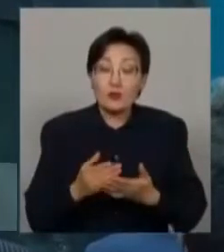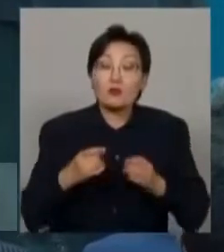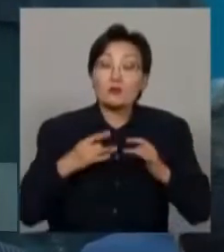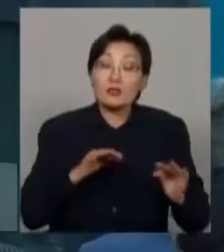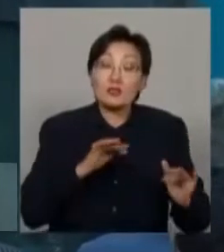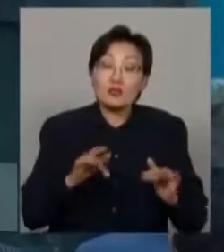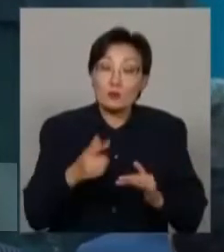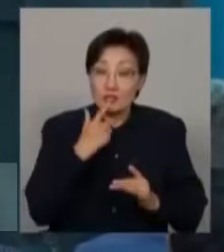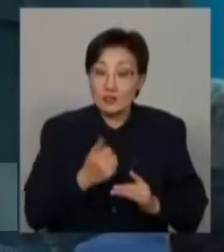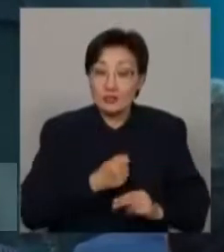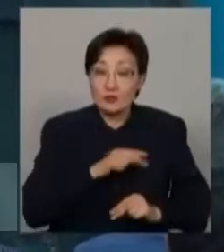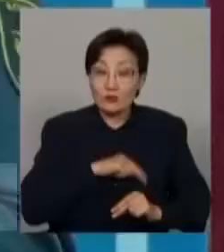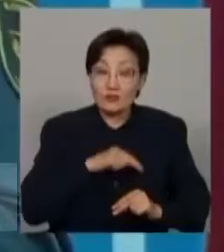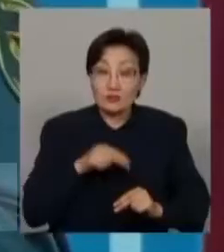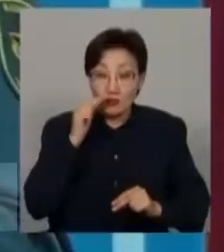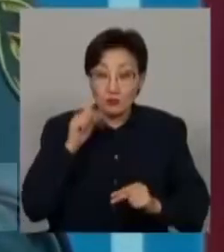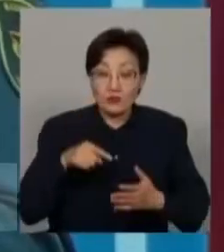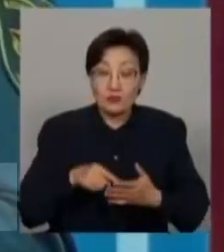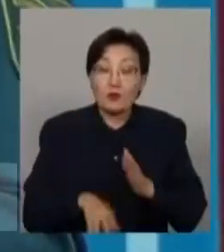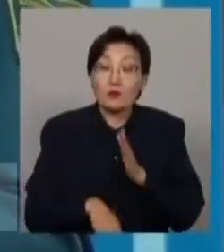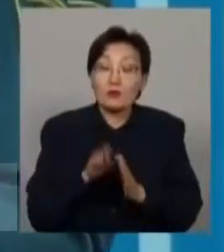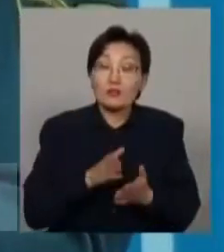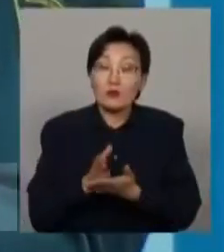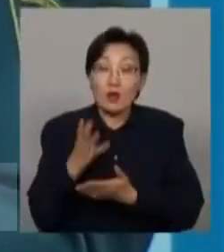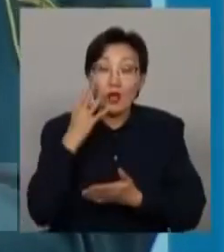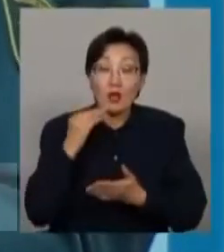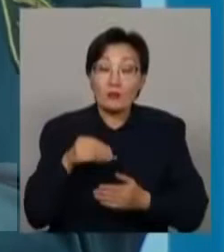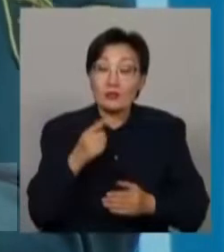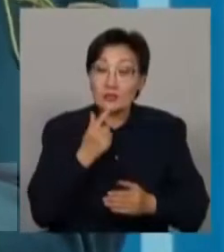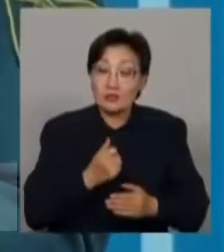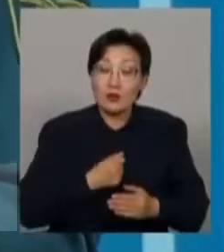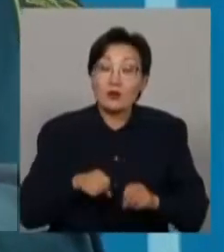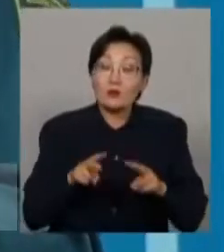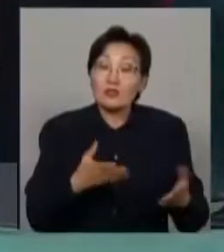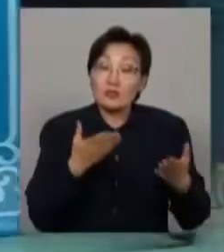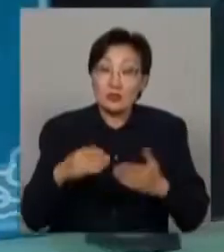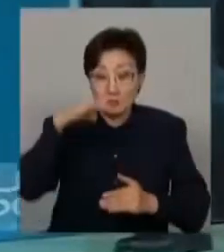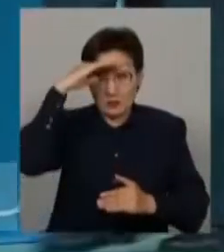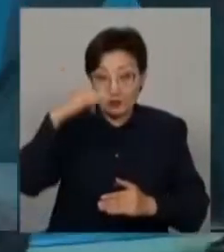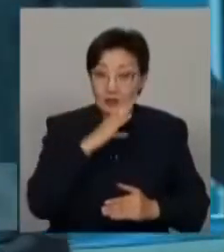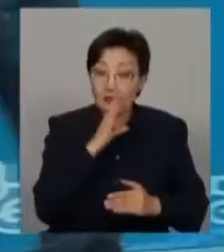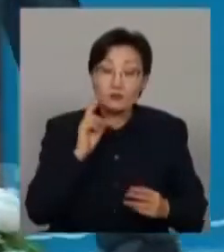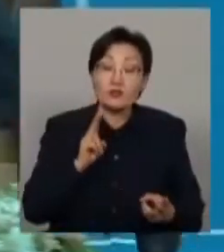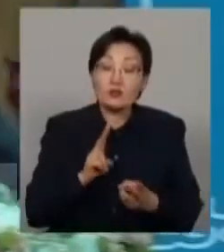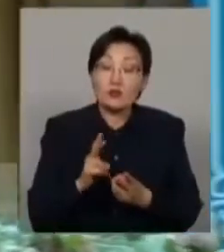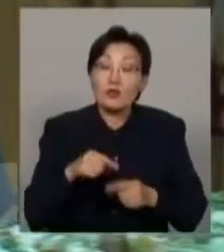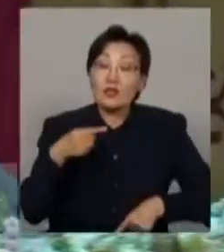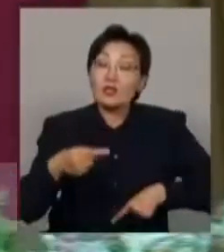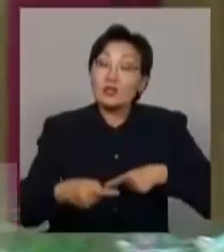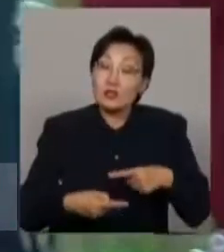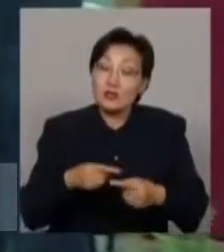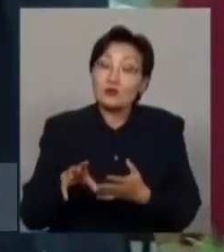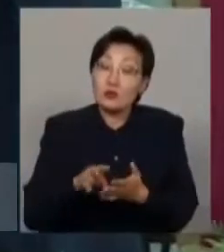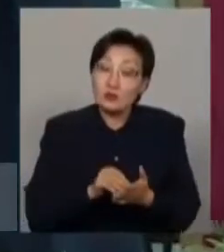іс-шара кезінде әскери қызметін Шымкент қаласында үздік атқарған алматылық сарбаз арнайы шақыртылып ата-анасымен жүздесті. Келер буынға үлгі болсын